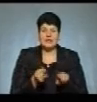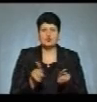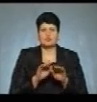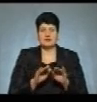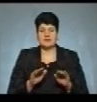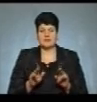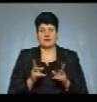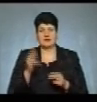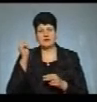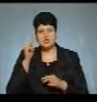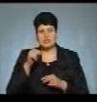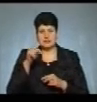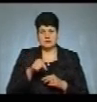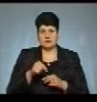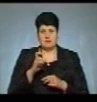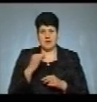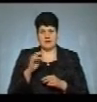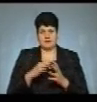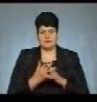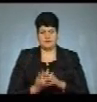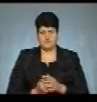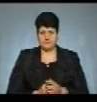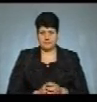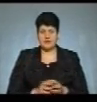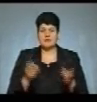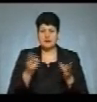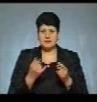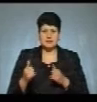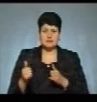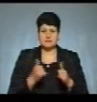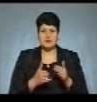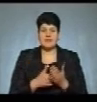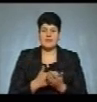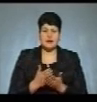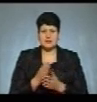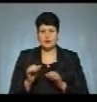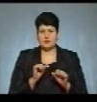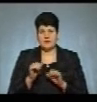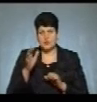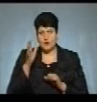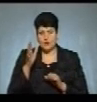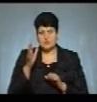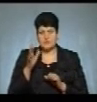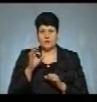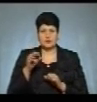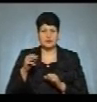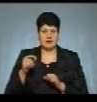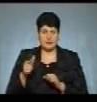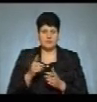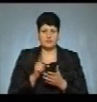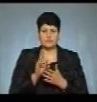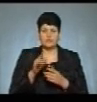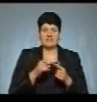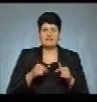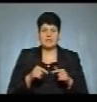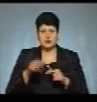громади навчалися у Байковецькій школі. Ну, перш за все, треба забезпечити якісне управління освітою в ОТГ. Тобто має бути відділ освіти, який